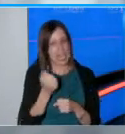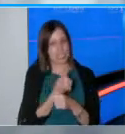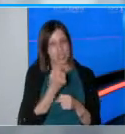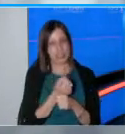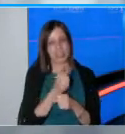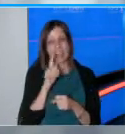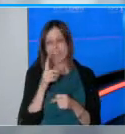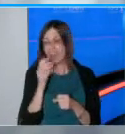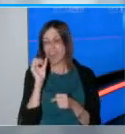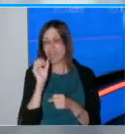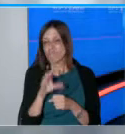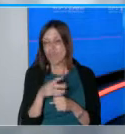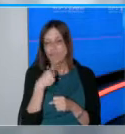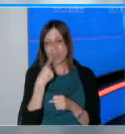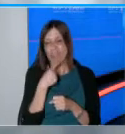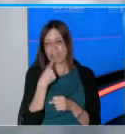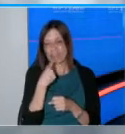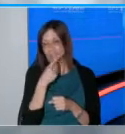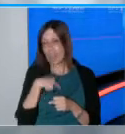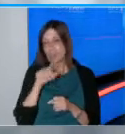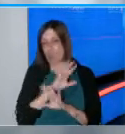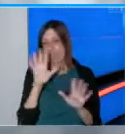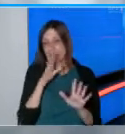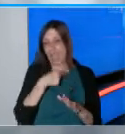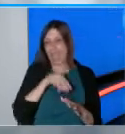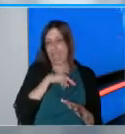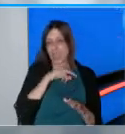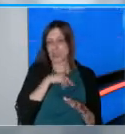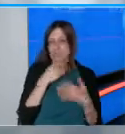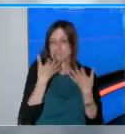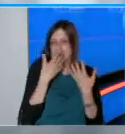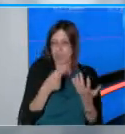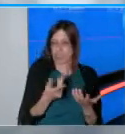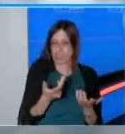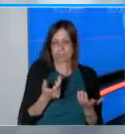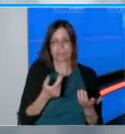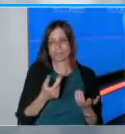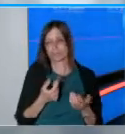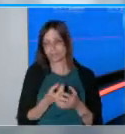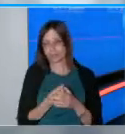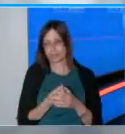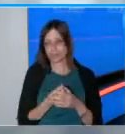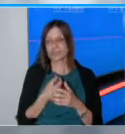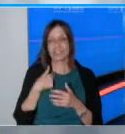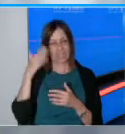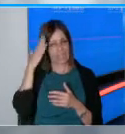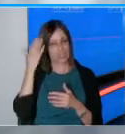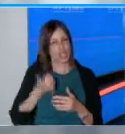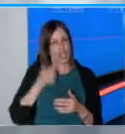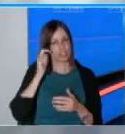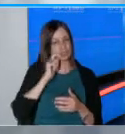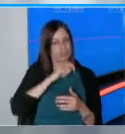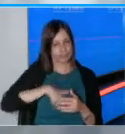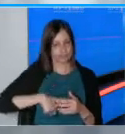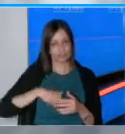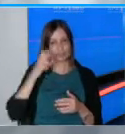אבל לבוא ולהגיד, לנו אין שום אחריות בסיפור הזה, אני הכרתי ראשי רשויות